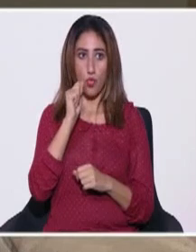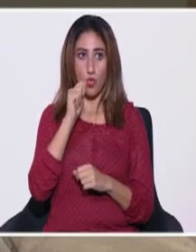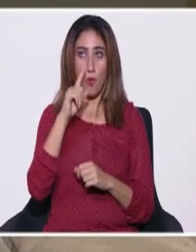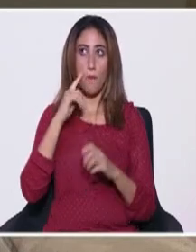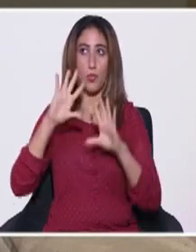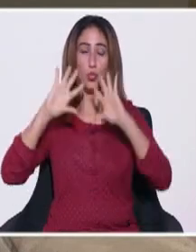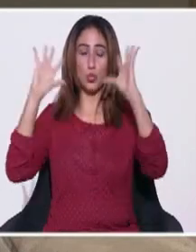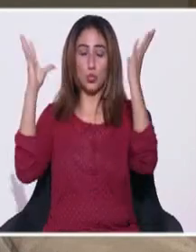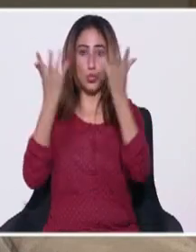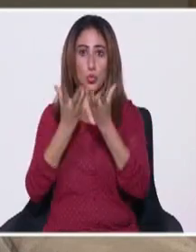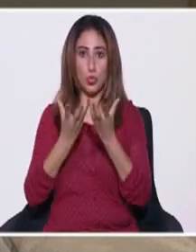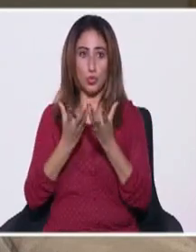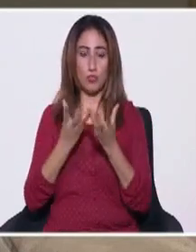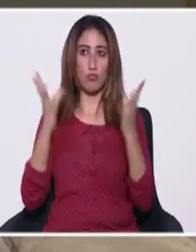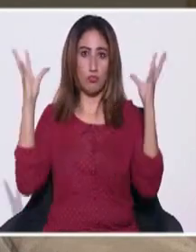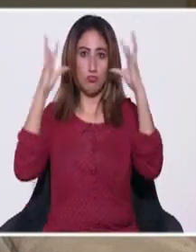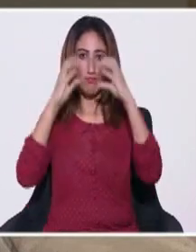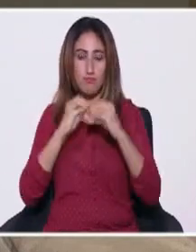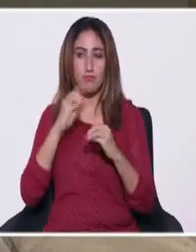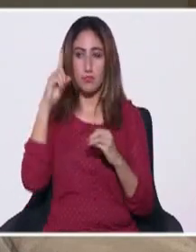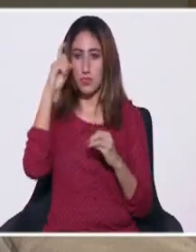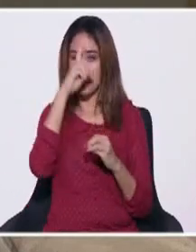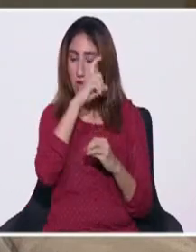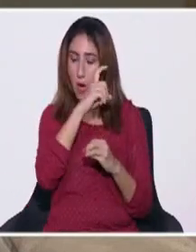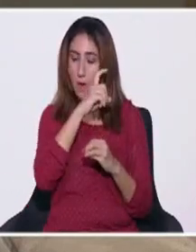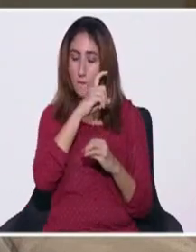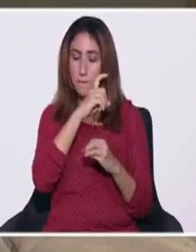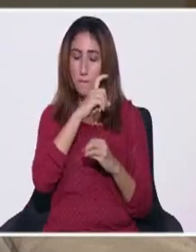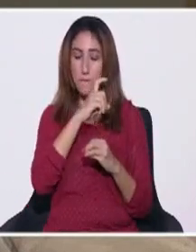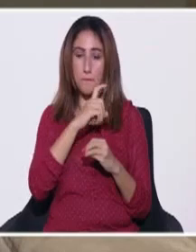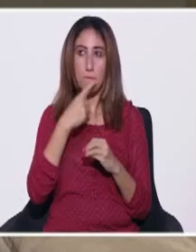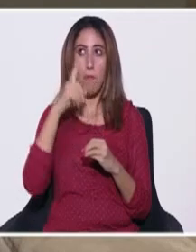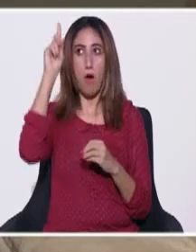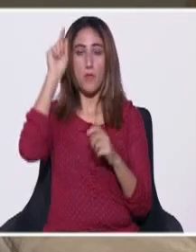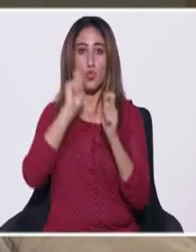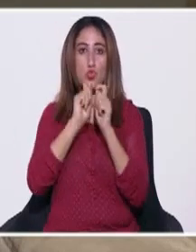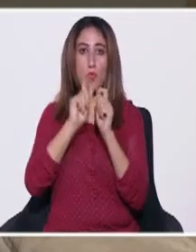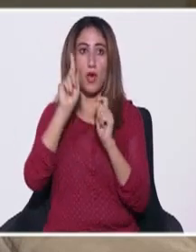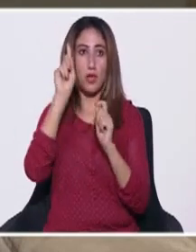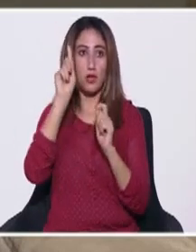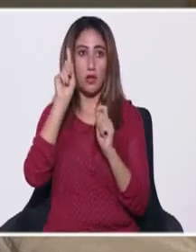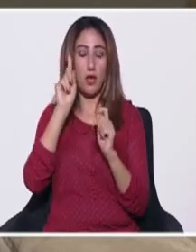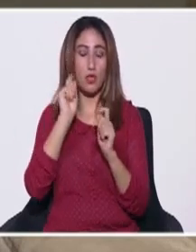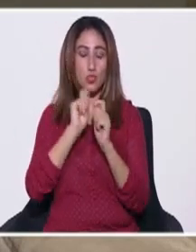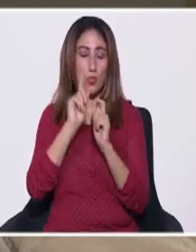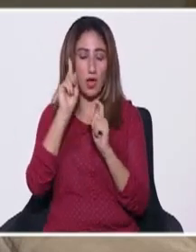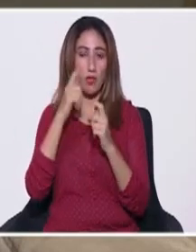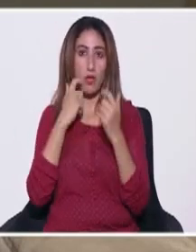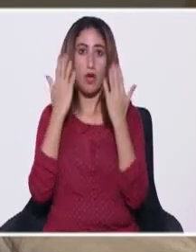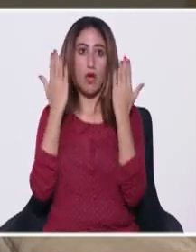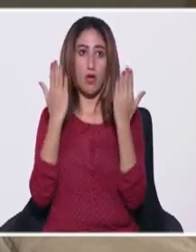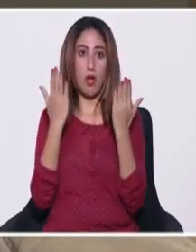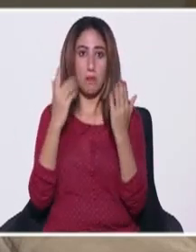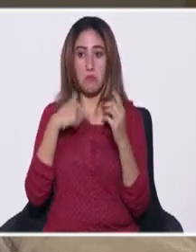الدنيا يعني قاتمة وصعبة، ويذهب إلى ربنا سبحانه وتعالى ويسجد لله سبحانه وتعالى ويقول له يا ربي أنت